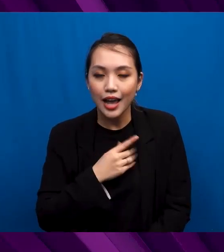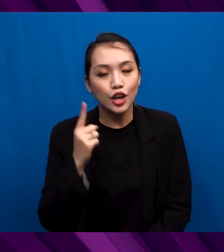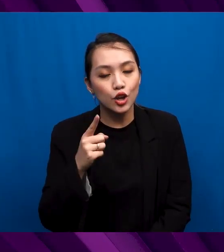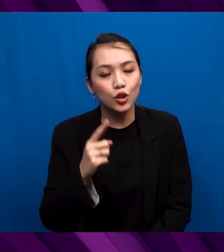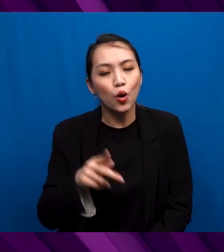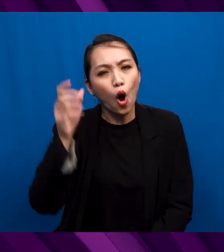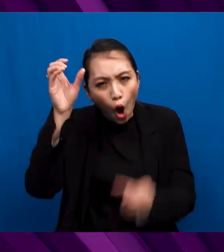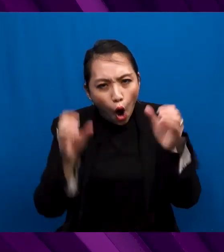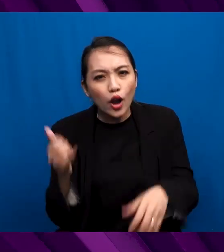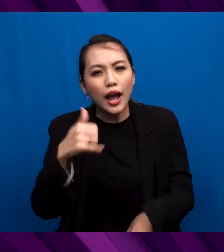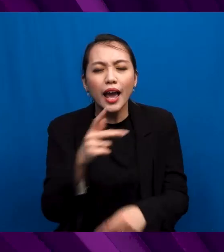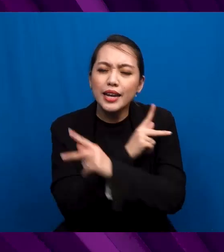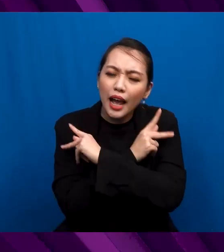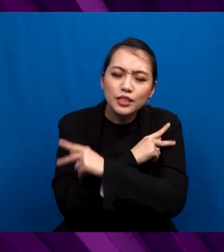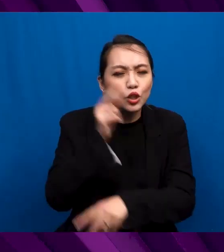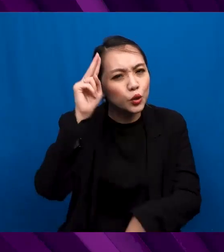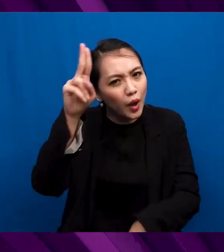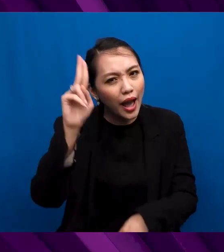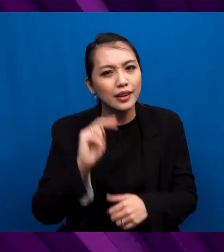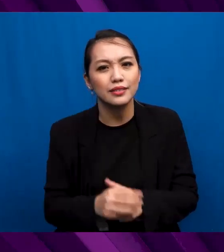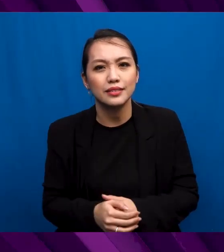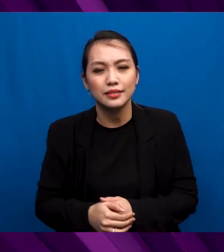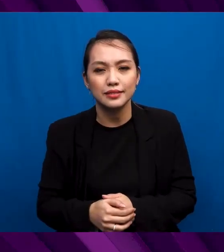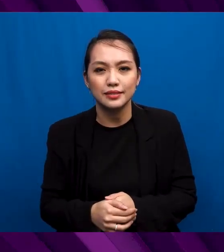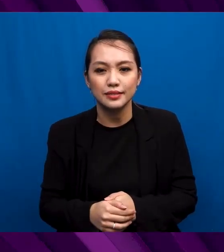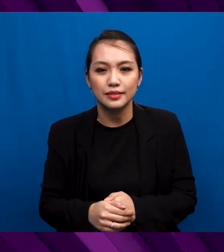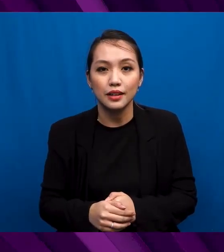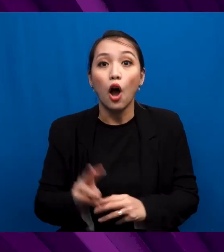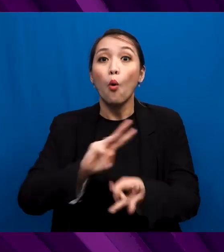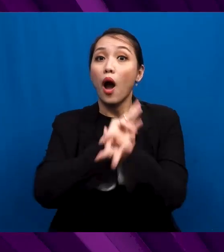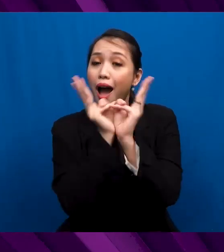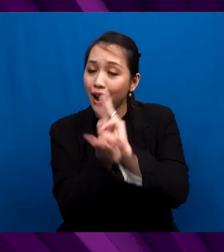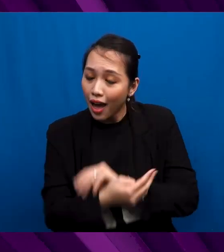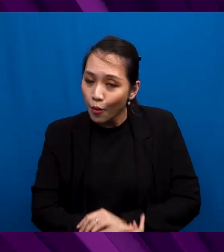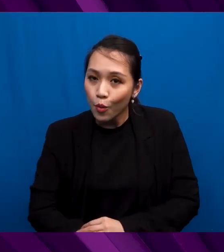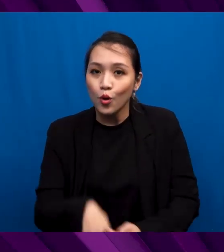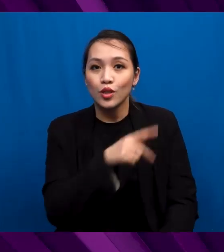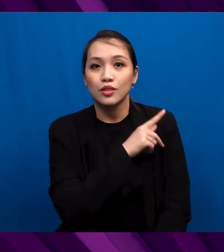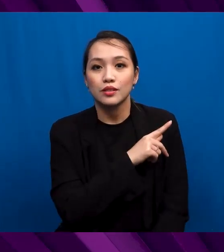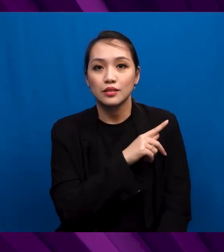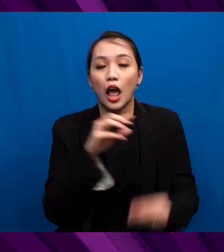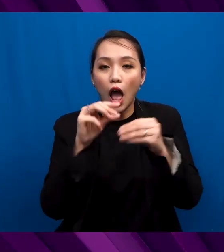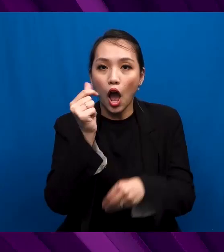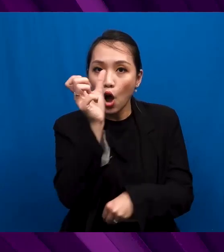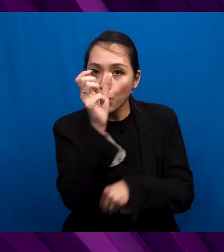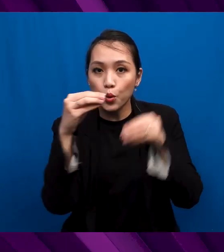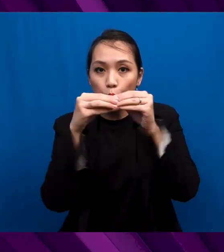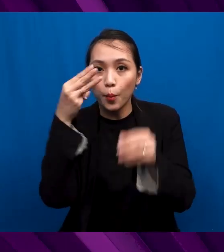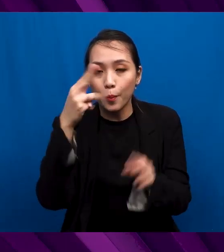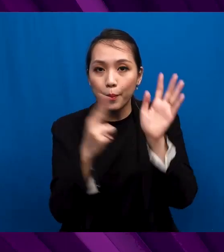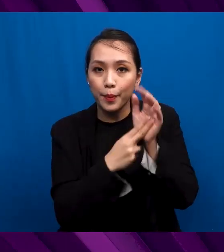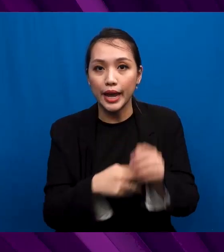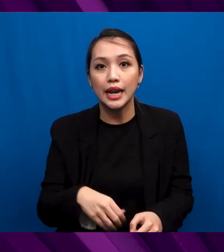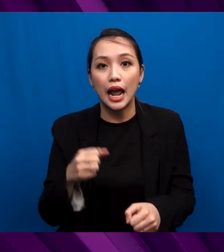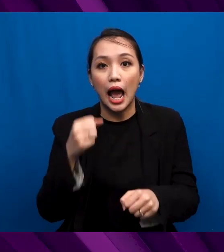dia. Kita nggak sempurna, tapi Tuhan bekerja sama, bahkan ketika kita gagal, Tuhan munculkan seorang nabi dari keturunannya loh, meskipun nabi itu harus bayar